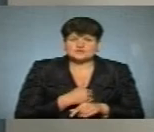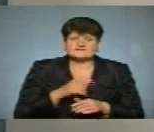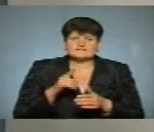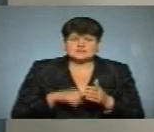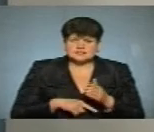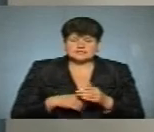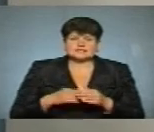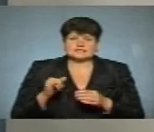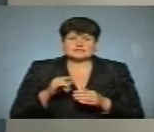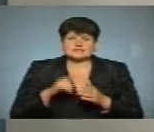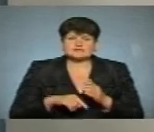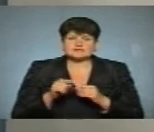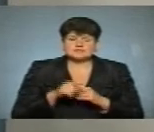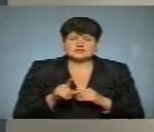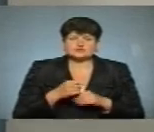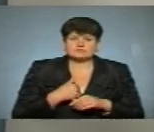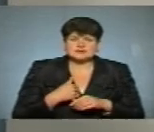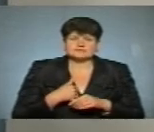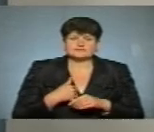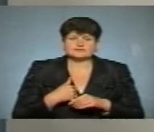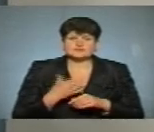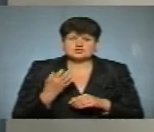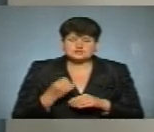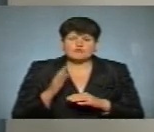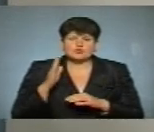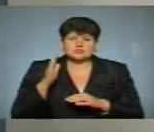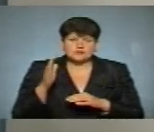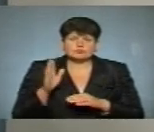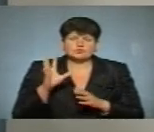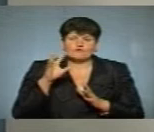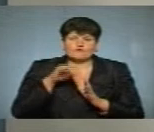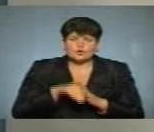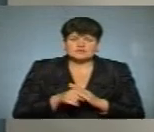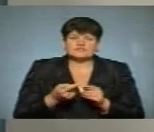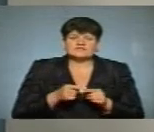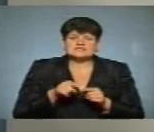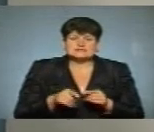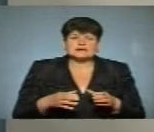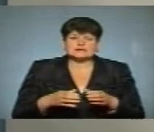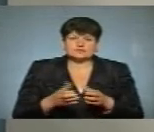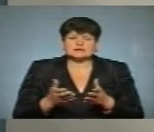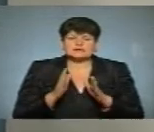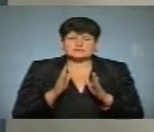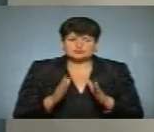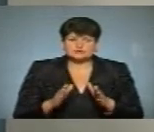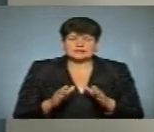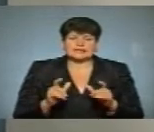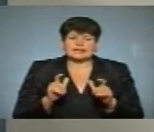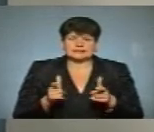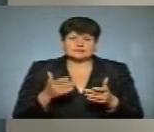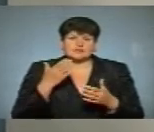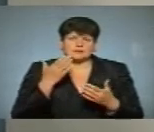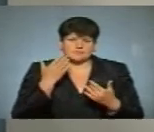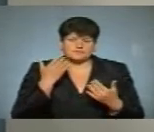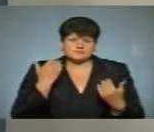і надіятися те, що ми завжди що ми ще в подальшому будемо входити в ці категорії, де в нас буде карантин пом'якшуватися. Але